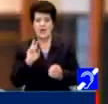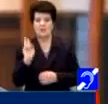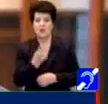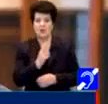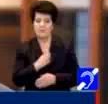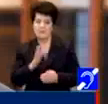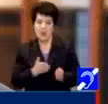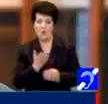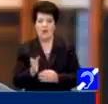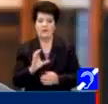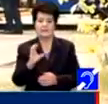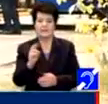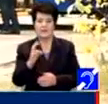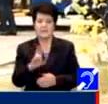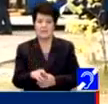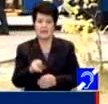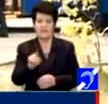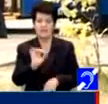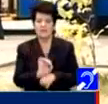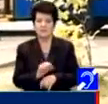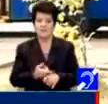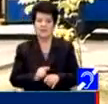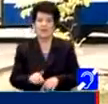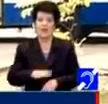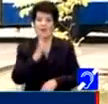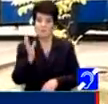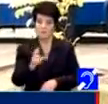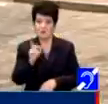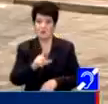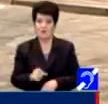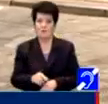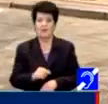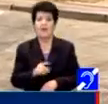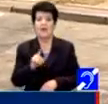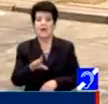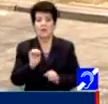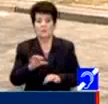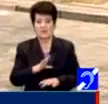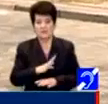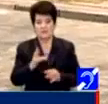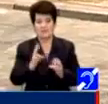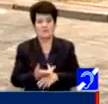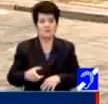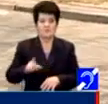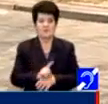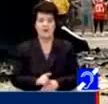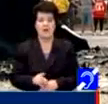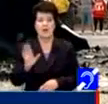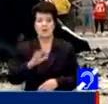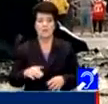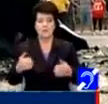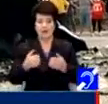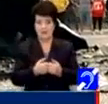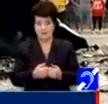să ocolească stația de așteptare în care se aflau oameni și a evitat o tragedie și mai mare. Reamintim că în urma accidentului de pe